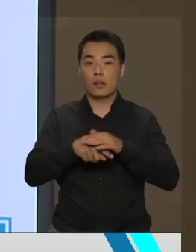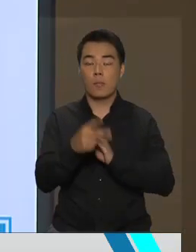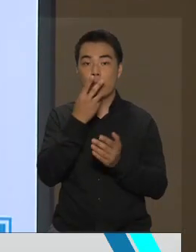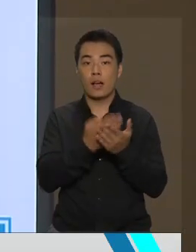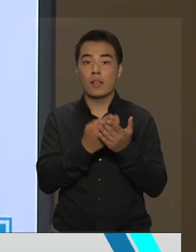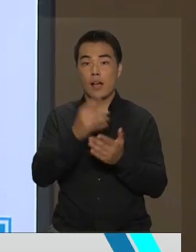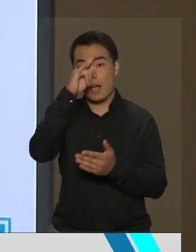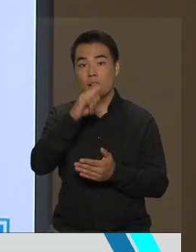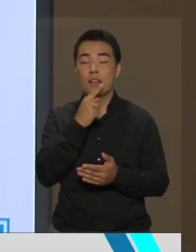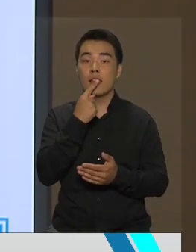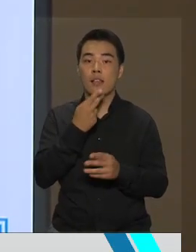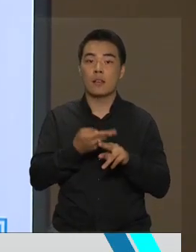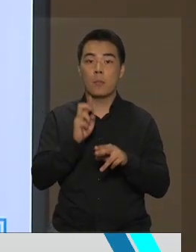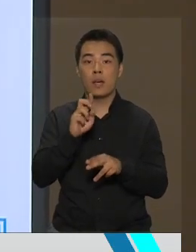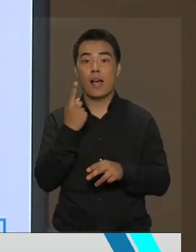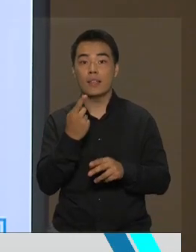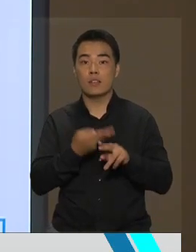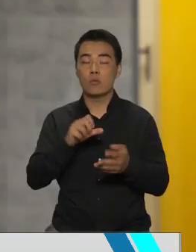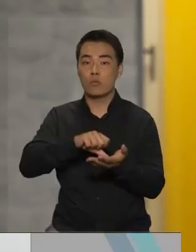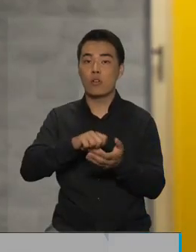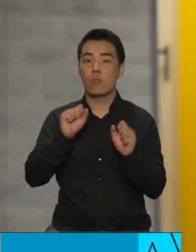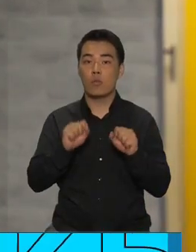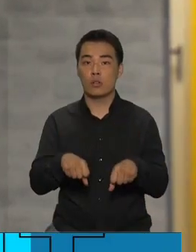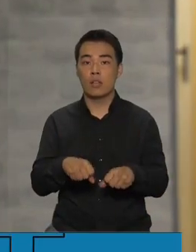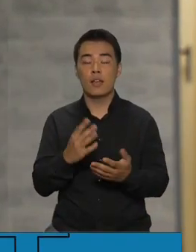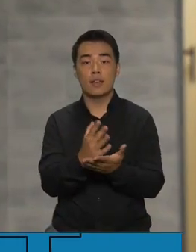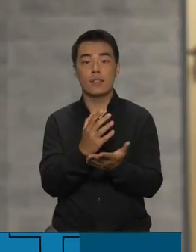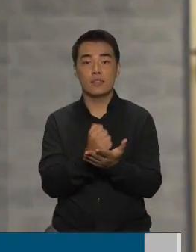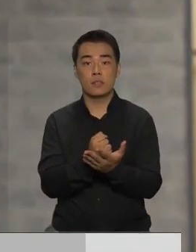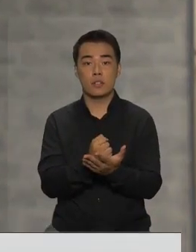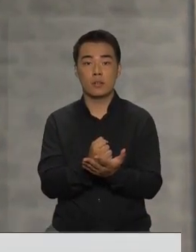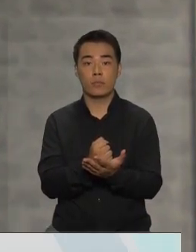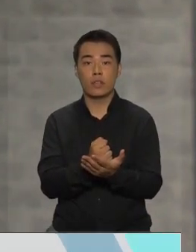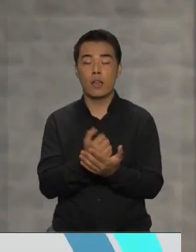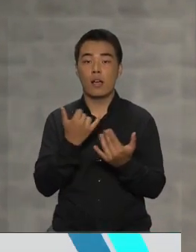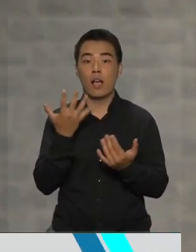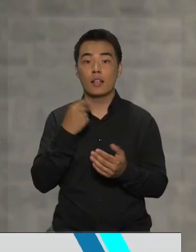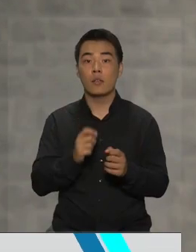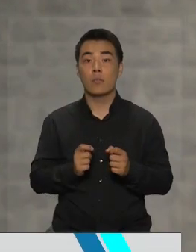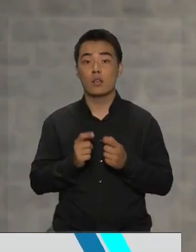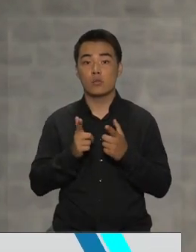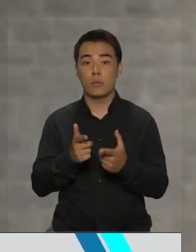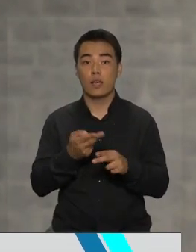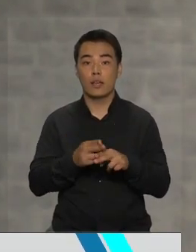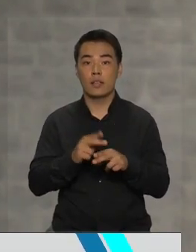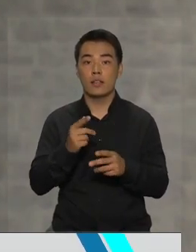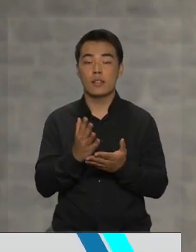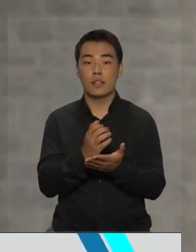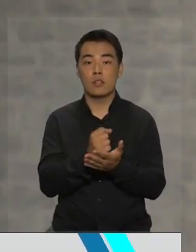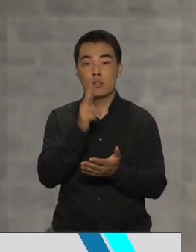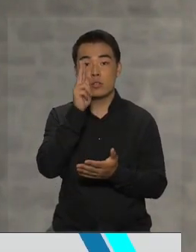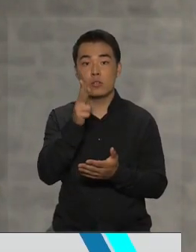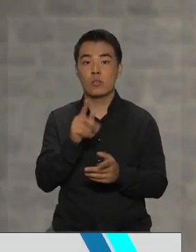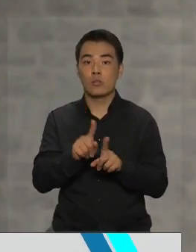меңгерген Қазақстан Республикасының азаматы ғана қатыса алады. Резервші резервке түскеннен кейін сол резервте 3 жыл бойы